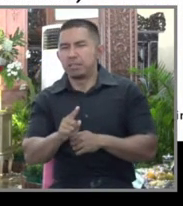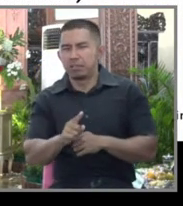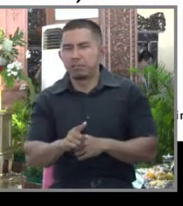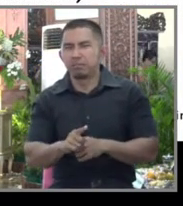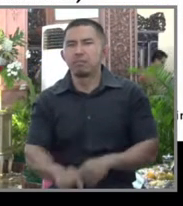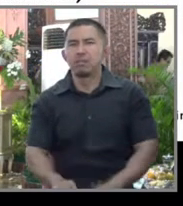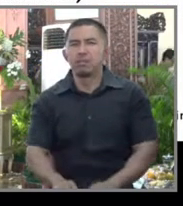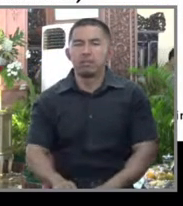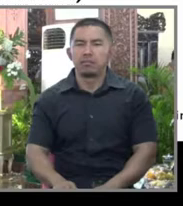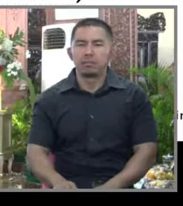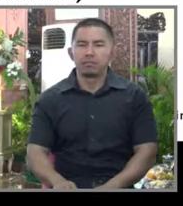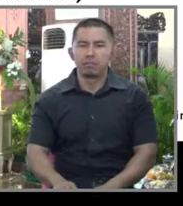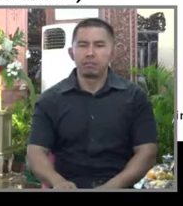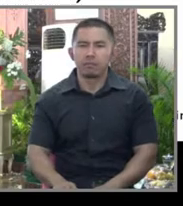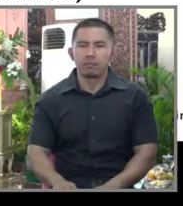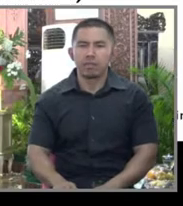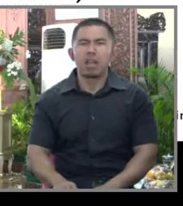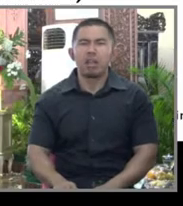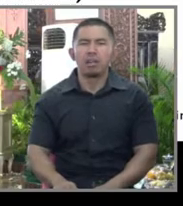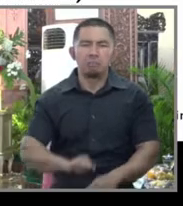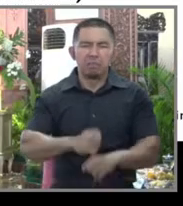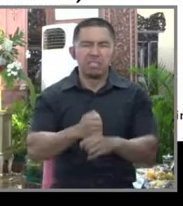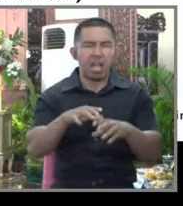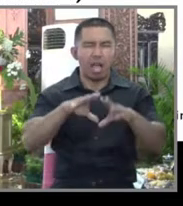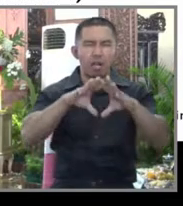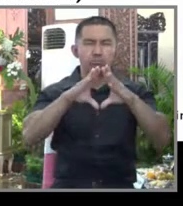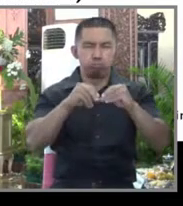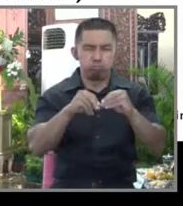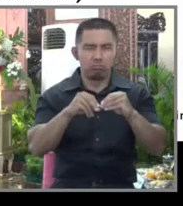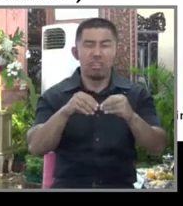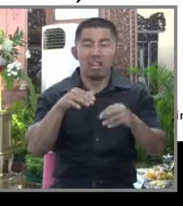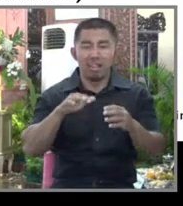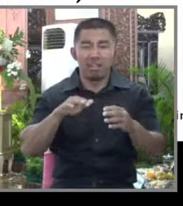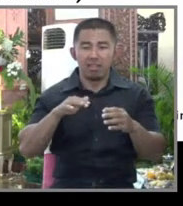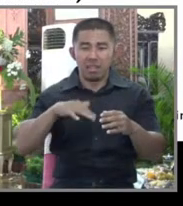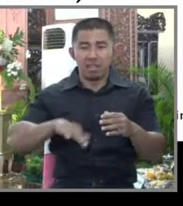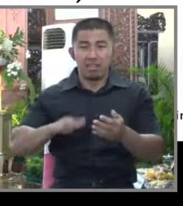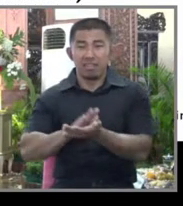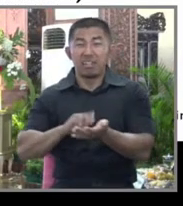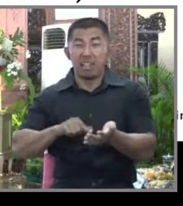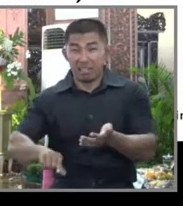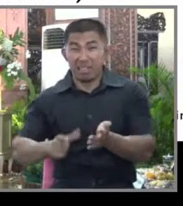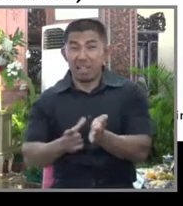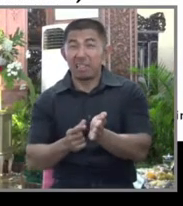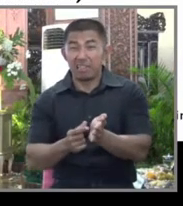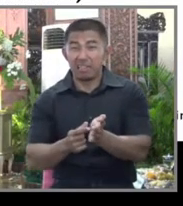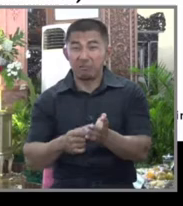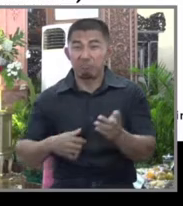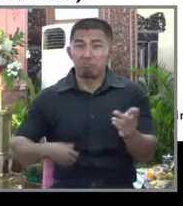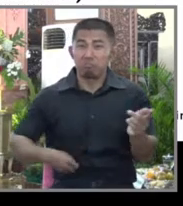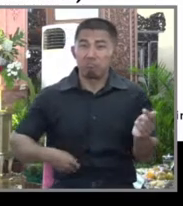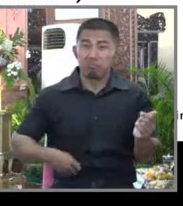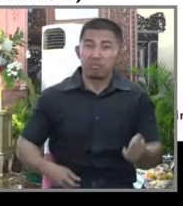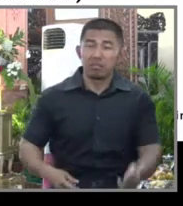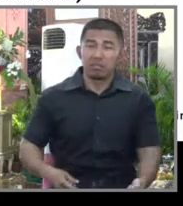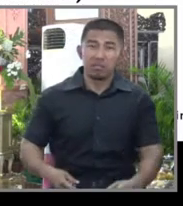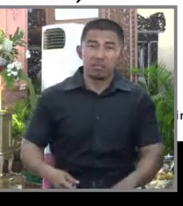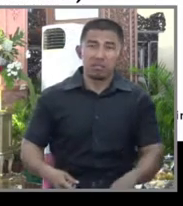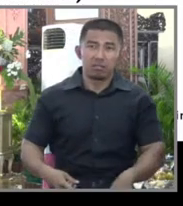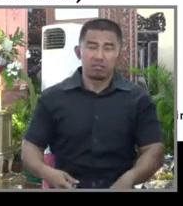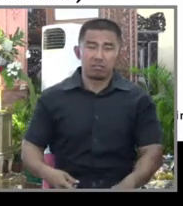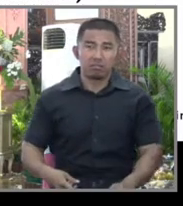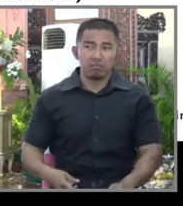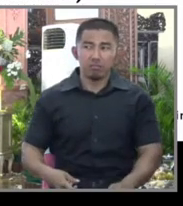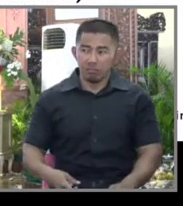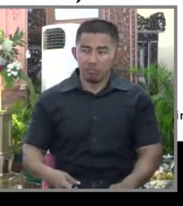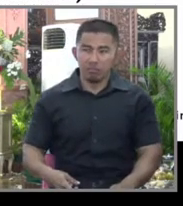hancur karena urusan Uraikan semacam ini dan anak ini yang pakai gitar diatas yang pupilnya bolongnya gede banget itu